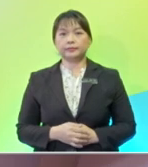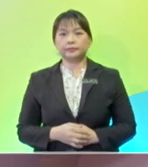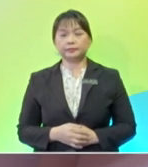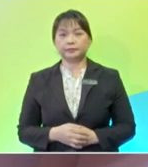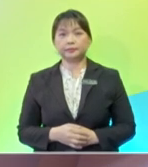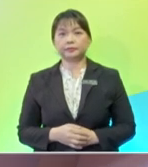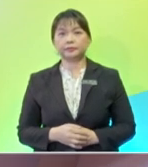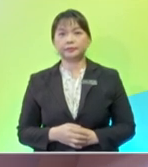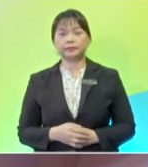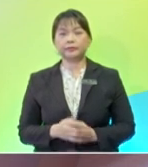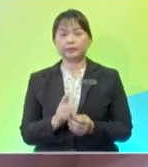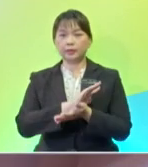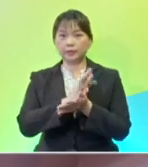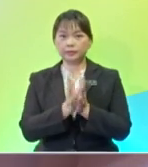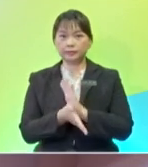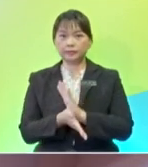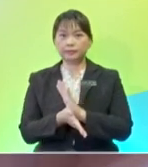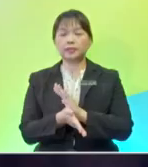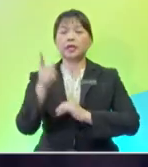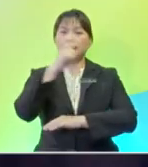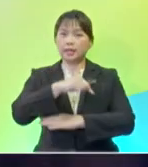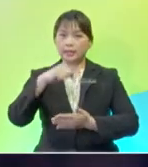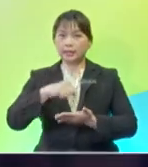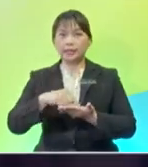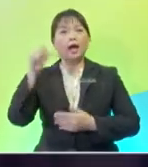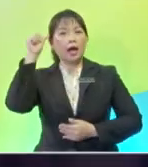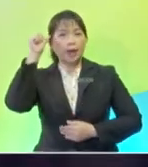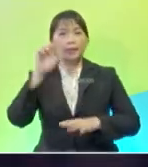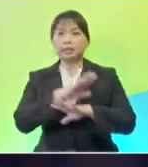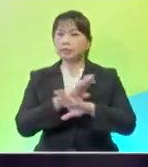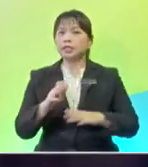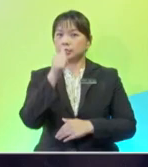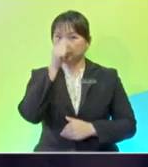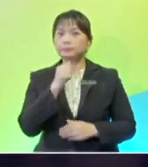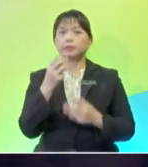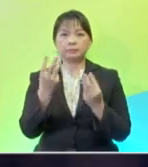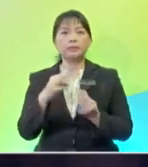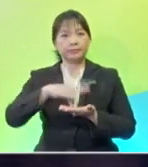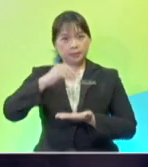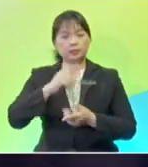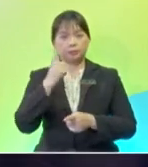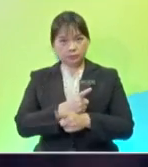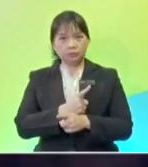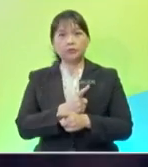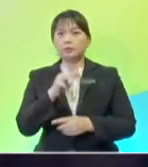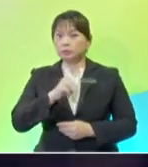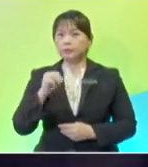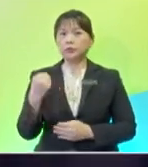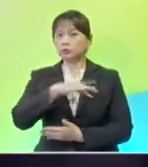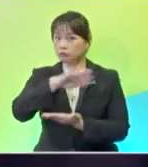hari ini si Aiman dan siapa anak belajar kepada sepakbola murid kita di rumah pun dah tunggu depan TV